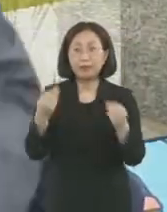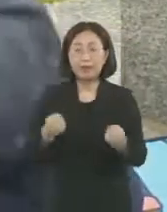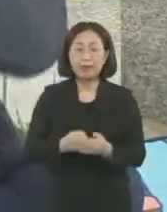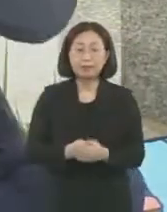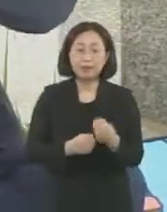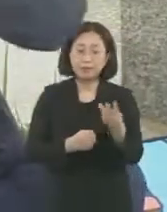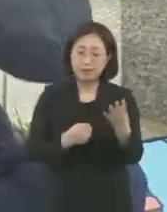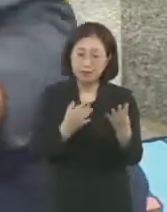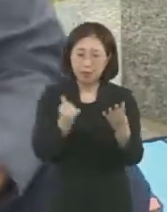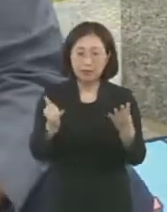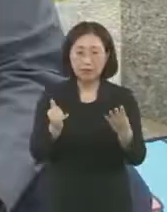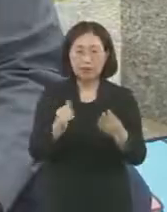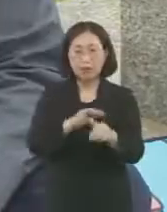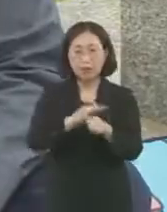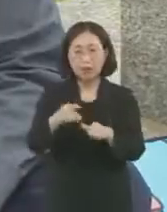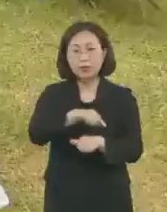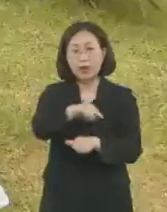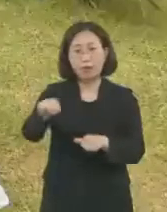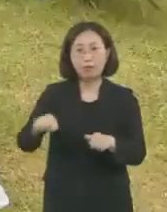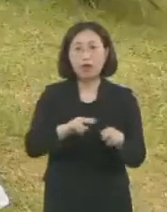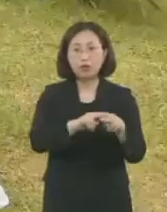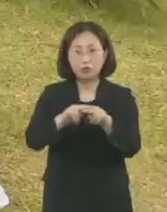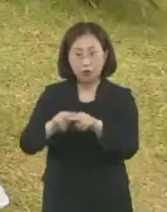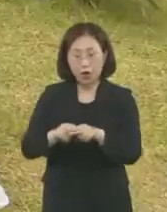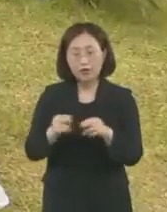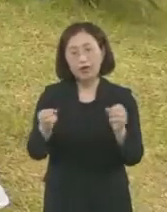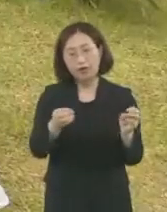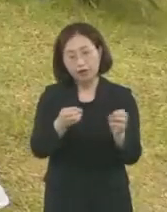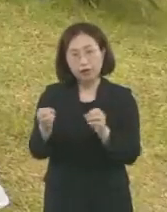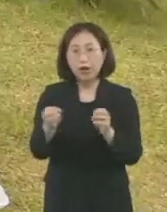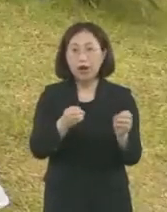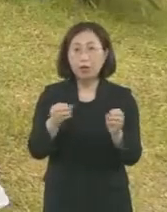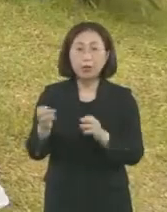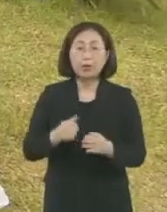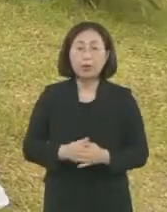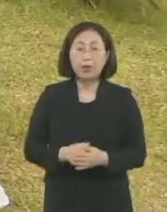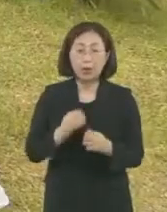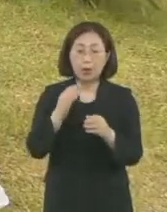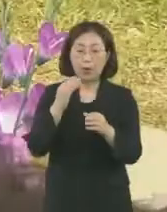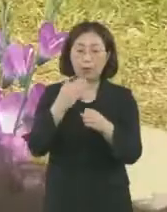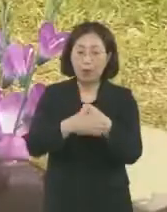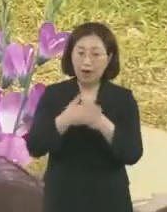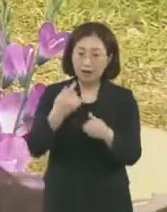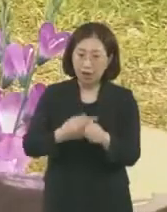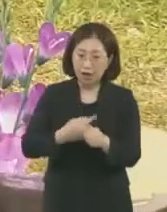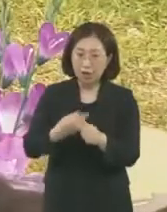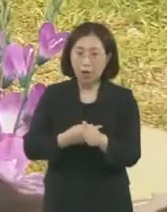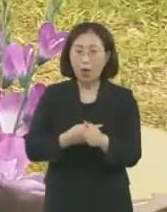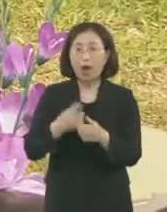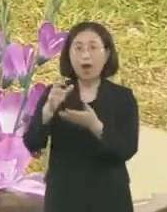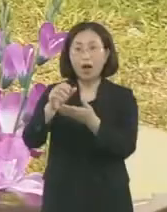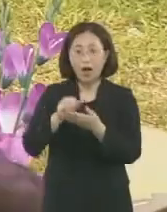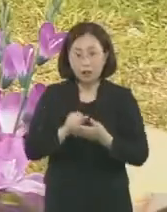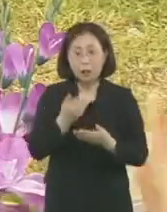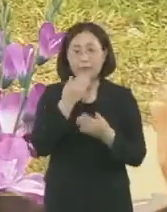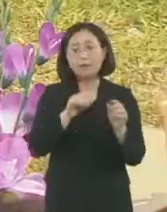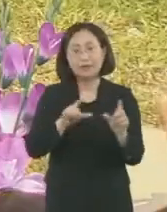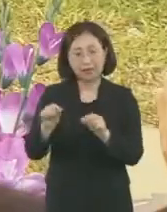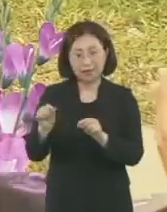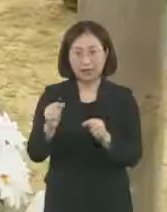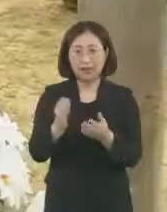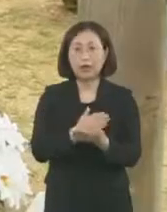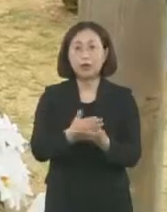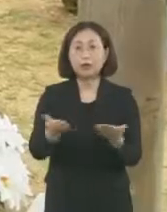3355 묘소 옆에 둘러앉아 가족들과 못다한 이야기를 나누고 과일을 깎기도 하고 준비해온 음식을 나눠먹기도